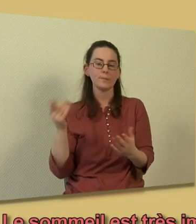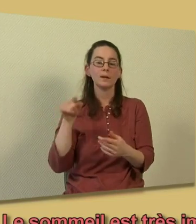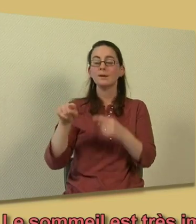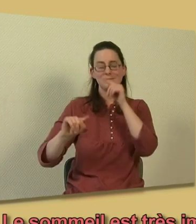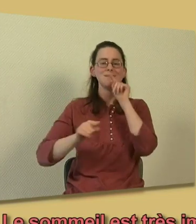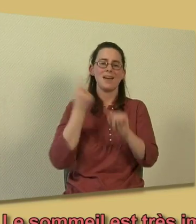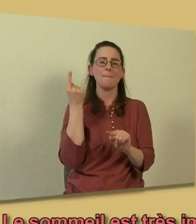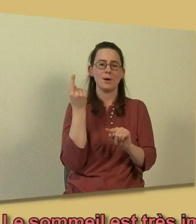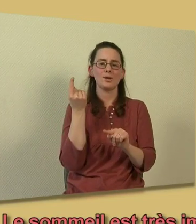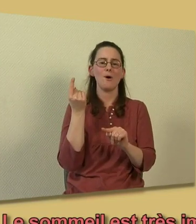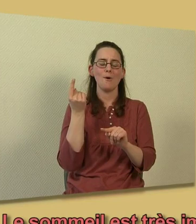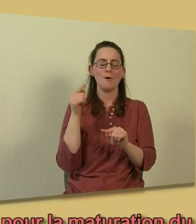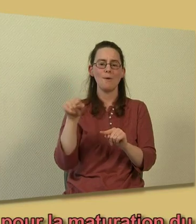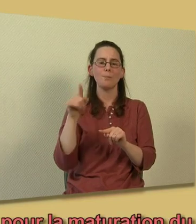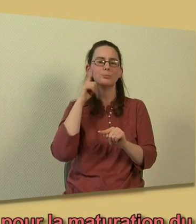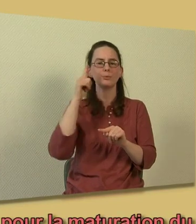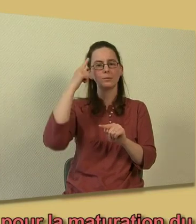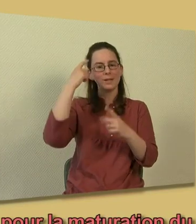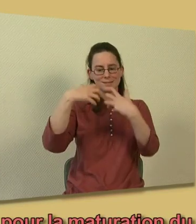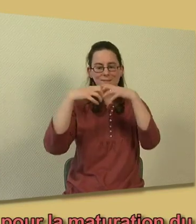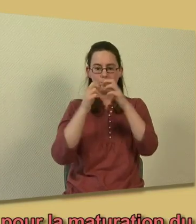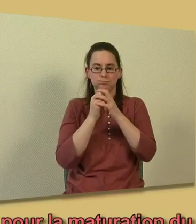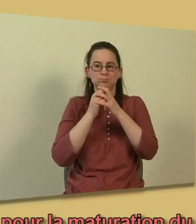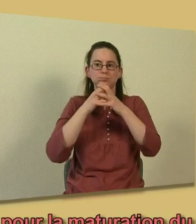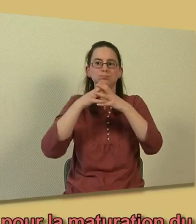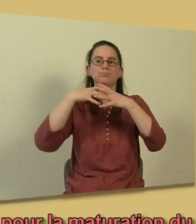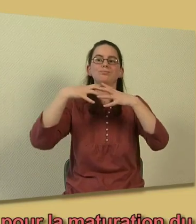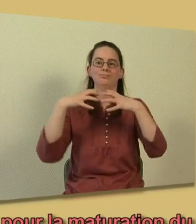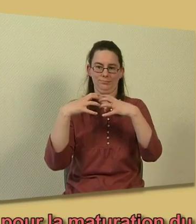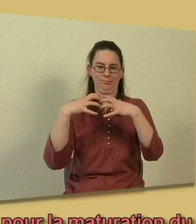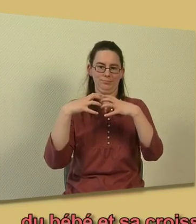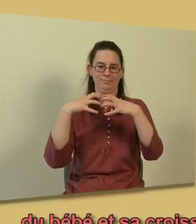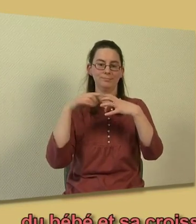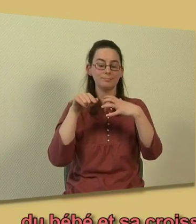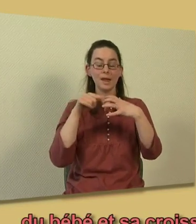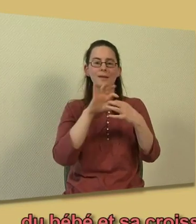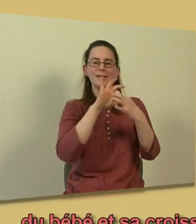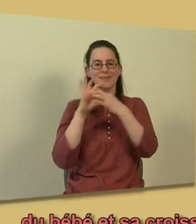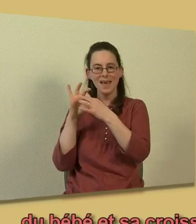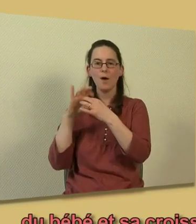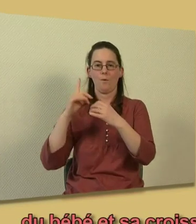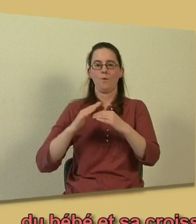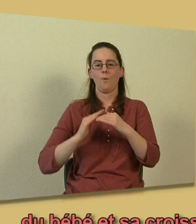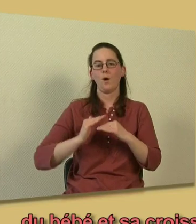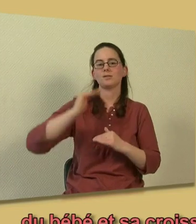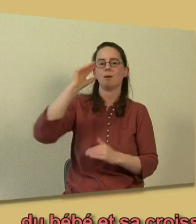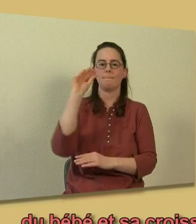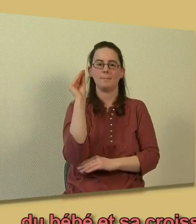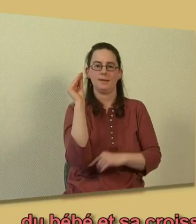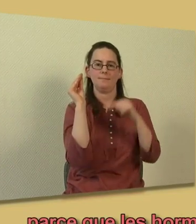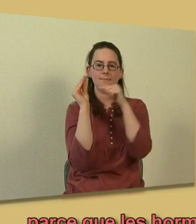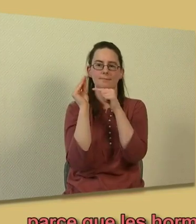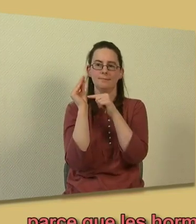heures. C'est très important pour la maturation du cerveau du bébé et